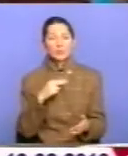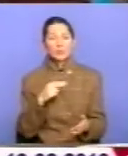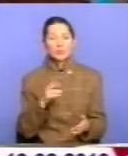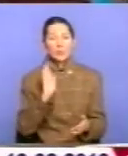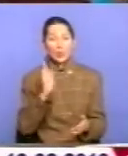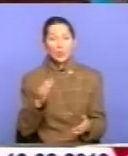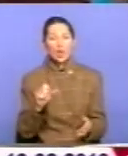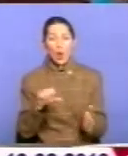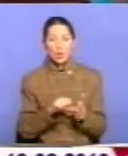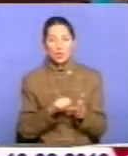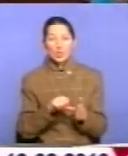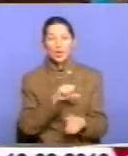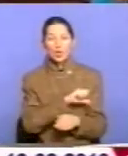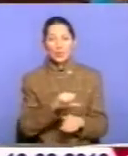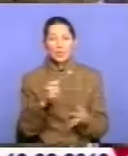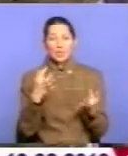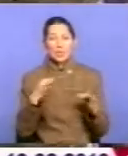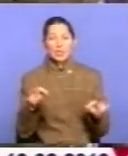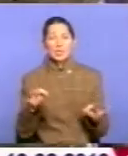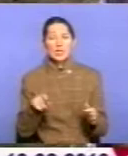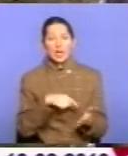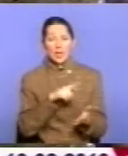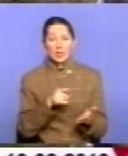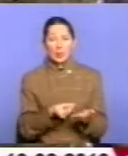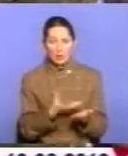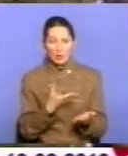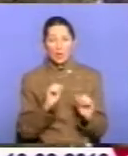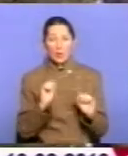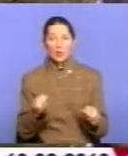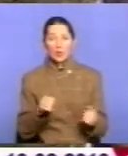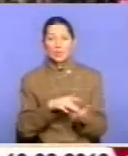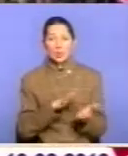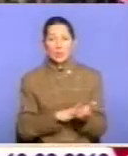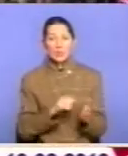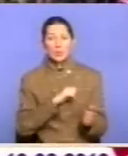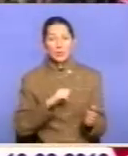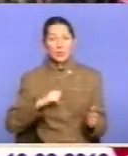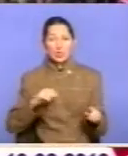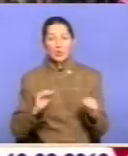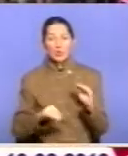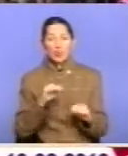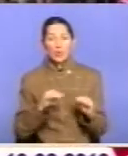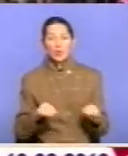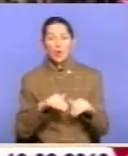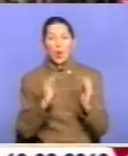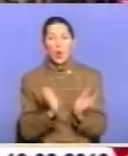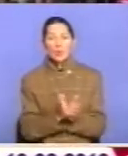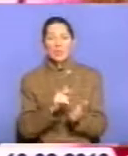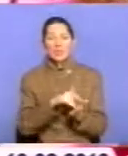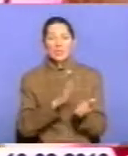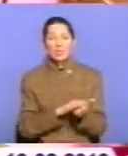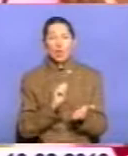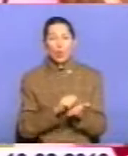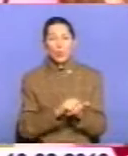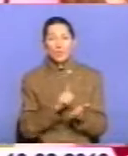Майбутні учасники зовнішнього незалежного оцінювання зможуть зареєструватись самостійно, сформувавши комплект реєстраційних документів за